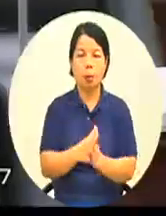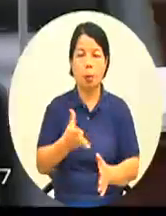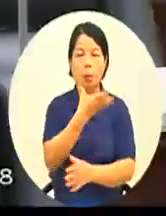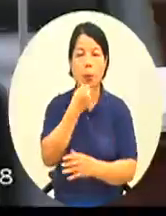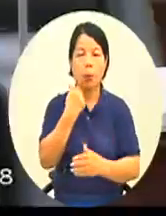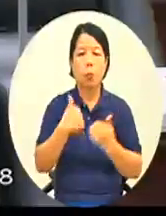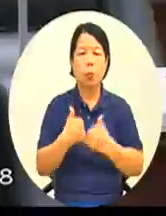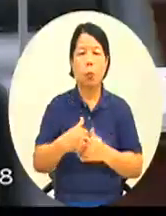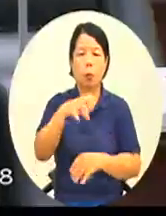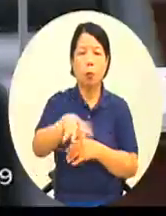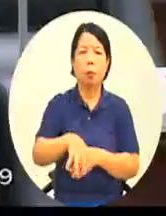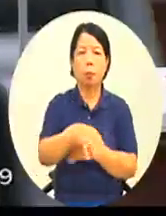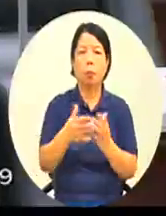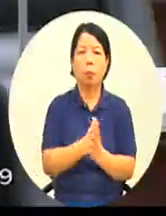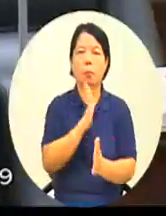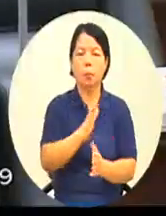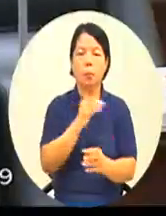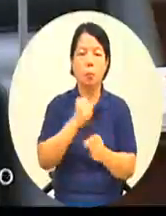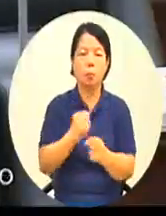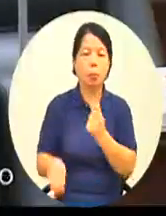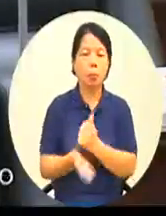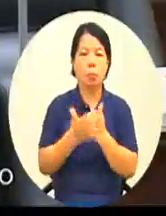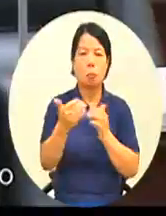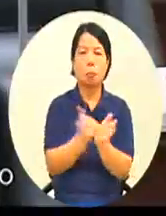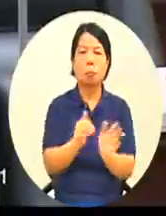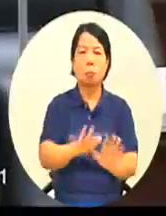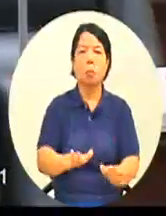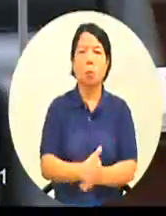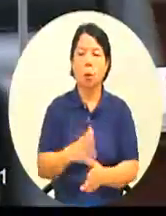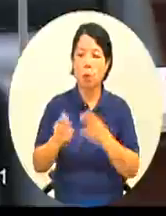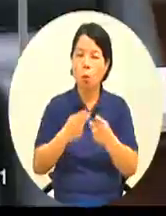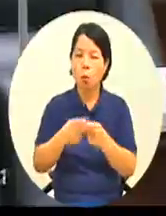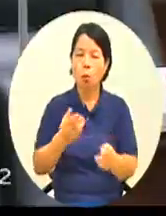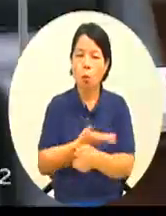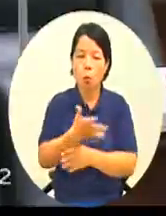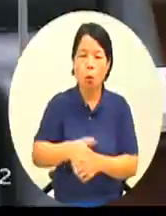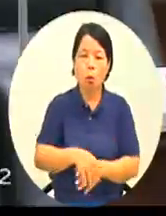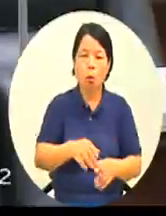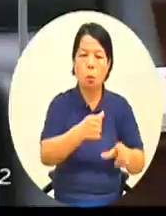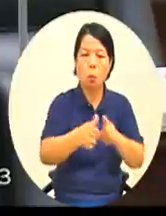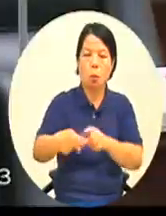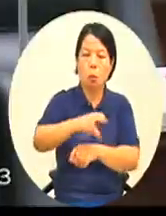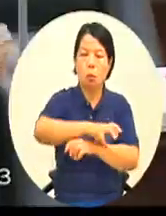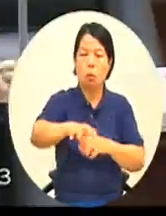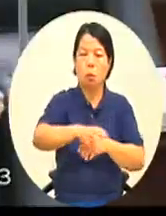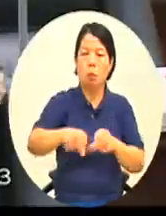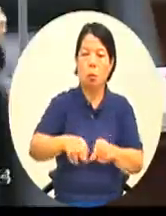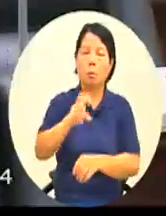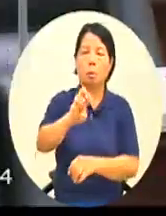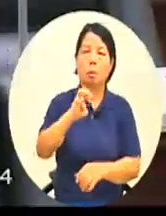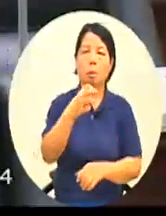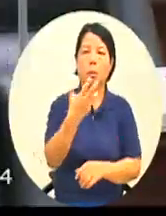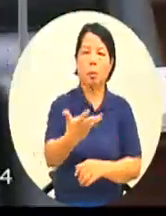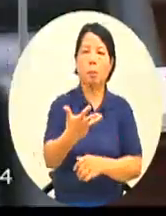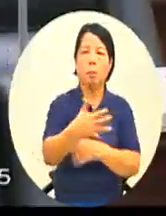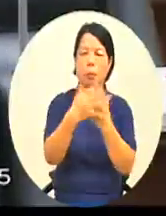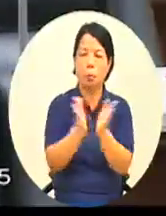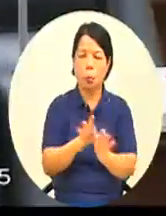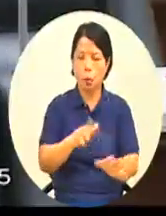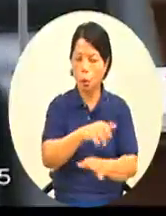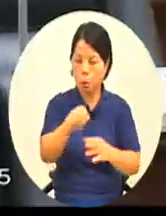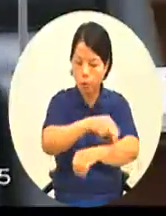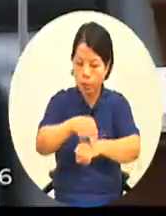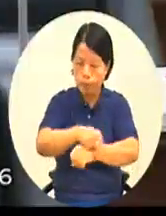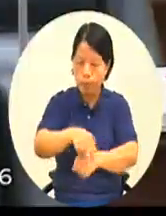堂，大同福乐学堂做到了，未来我们要怎么样在38个行政区把这个想象逐步的落实做